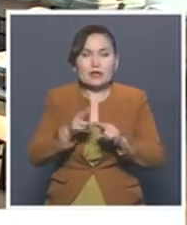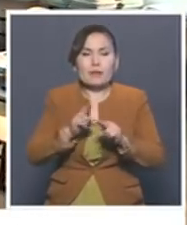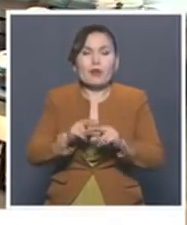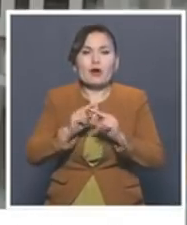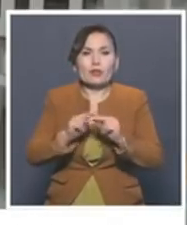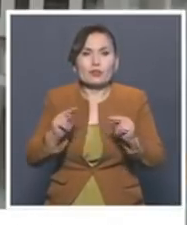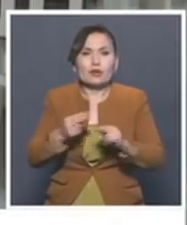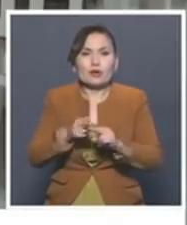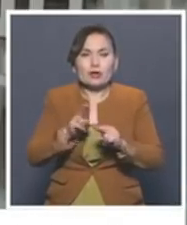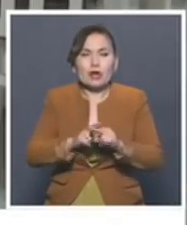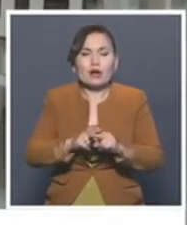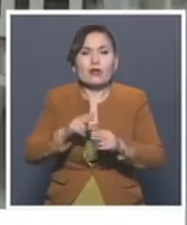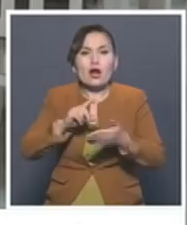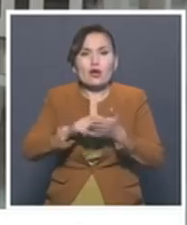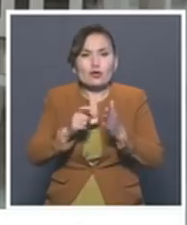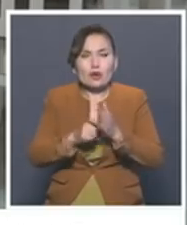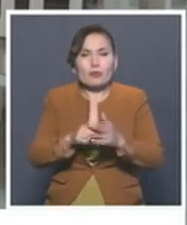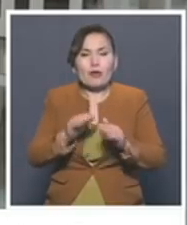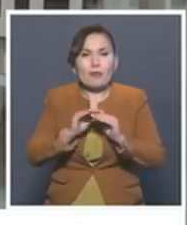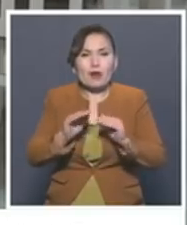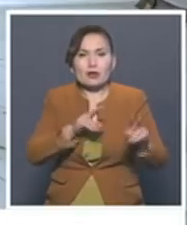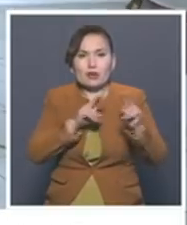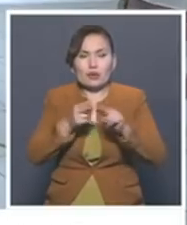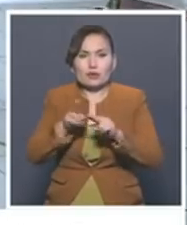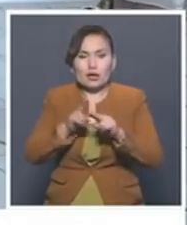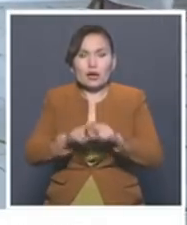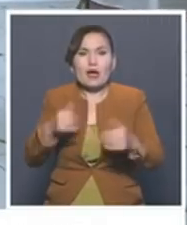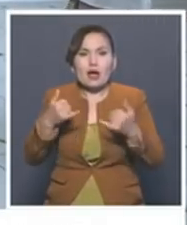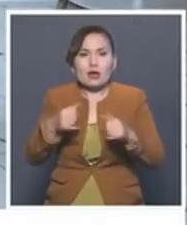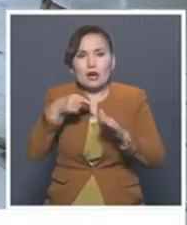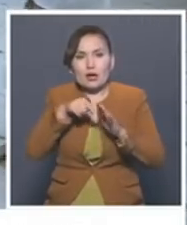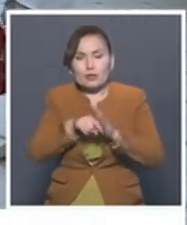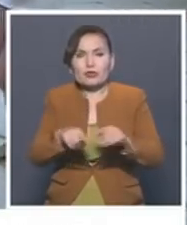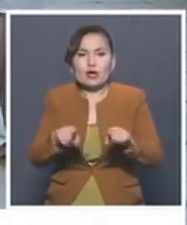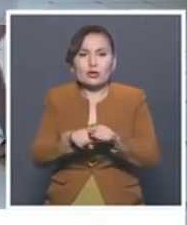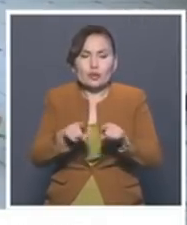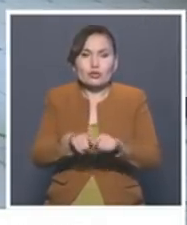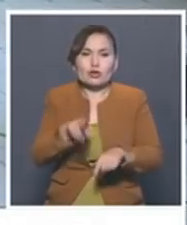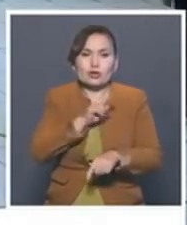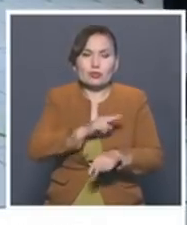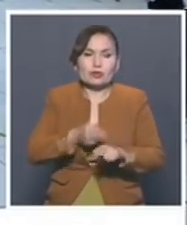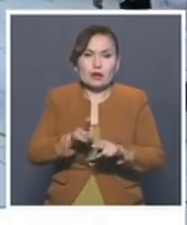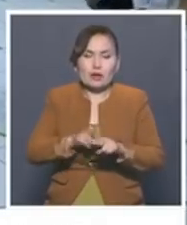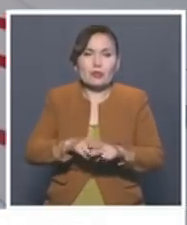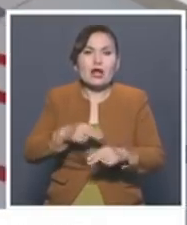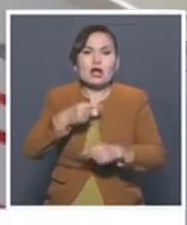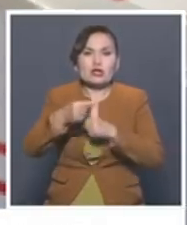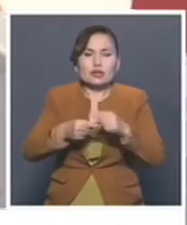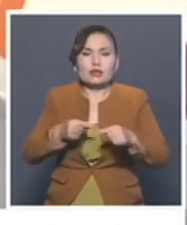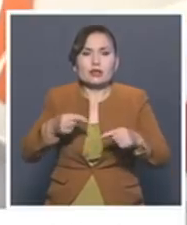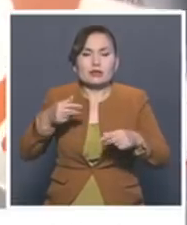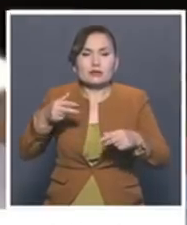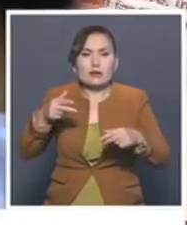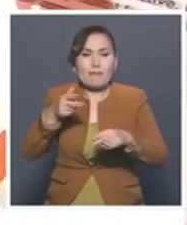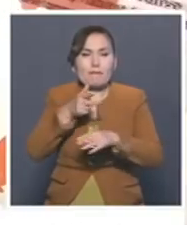өткізуге тыйым салынбақ. Асханалар шағын мектептерде ғана жұмыс істейді. Ондағы тамақтану орындары бейне камералар арқылы бақыланбақ.